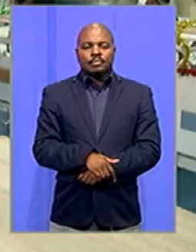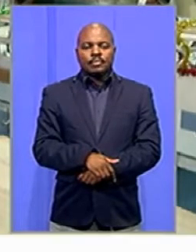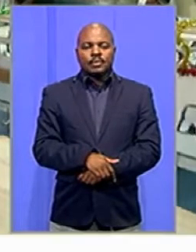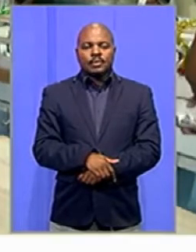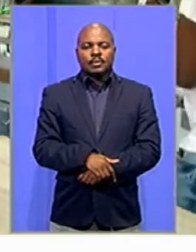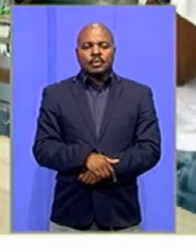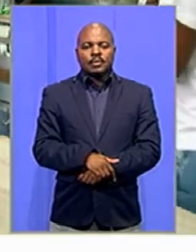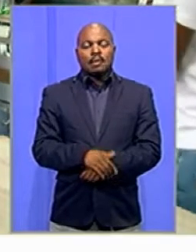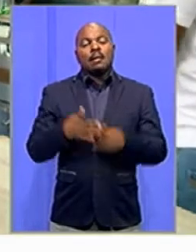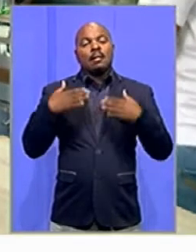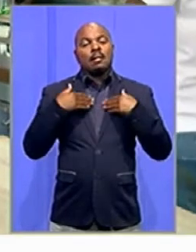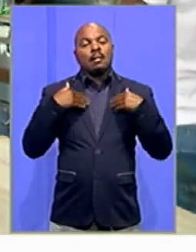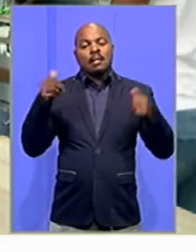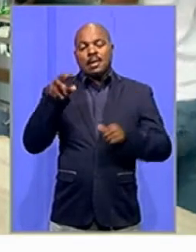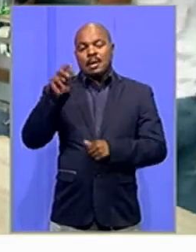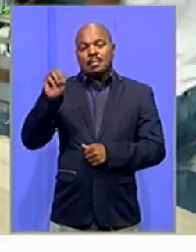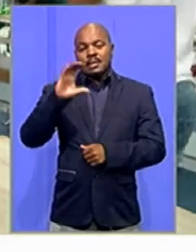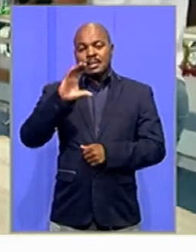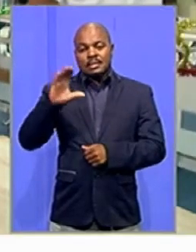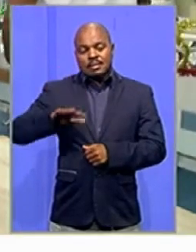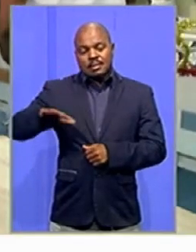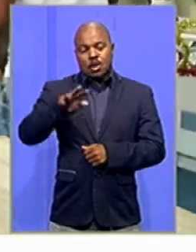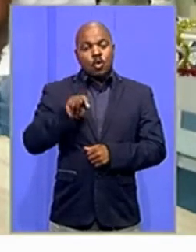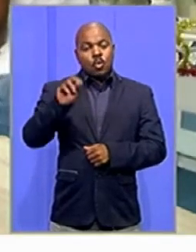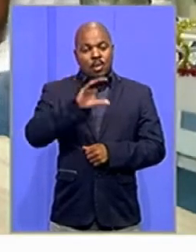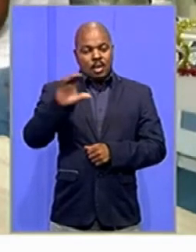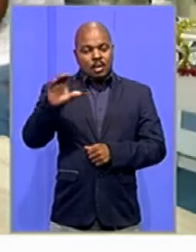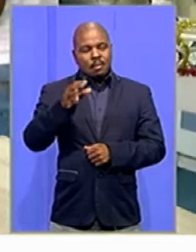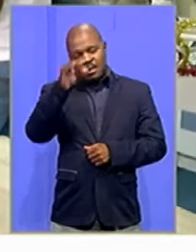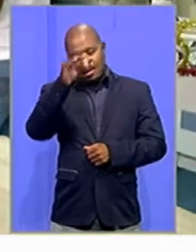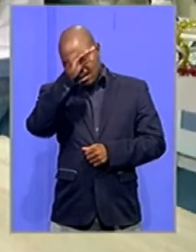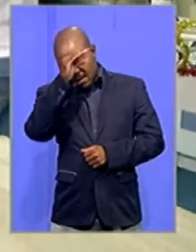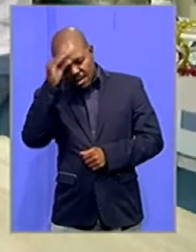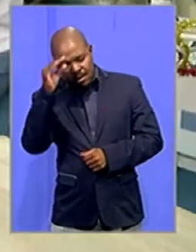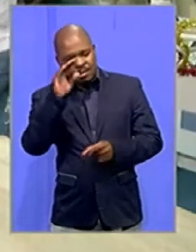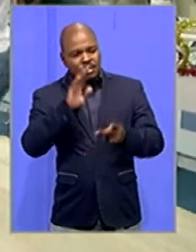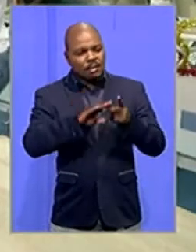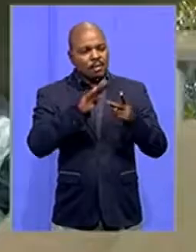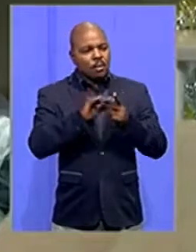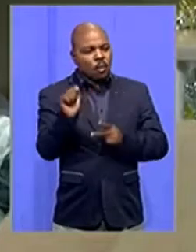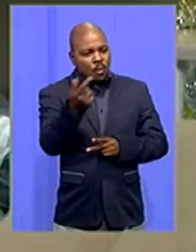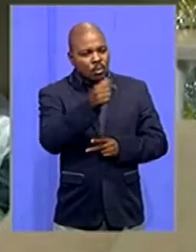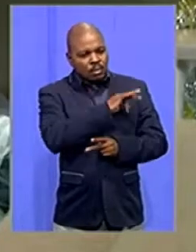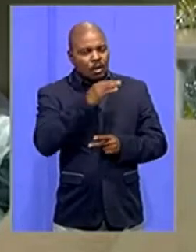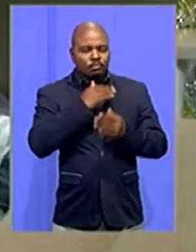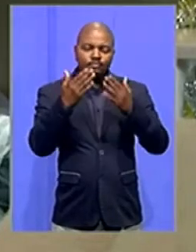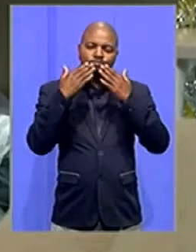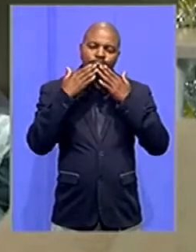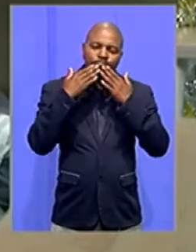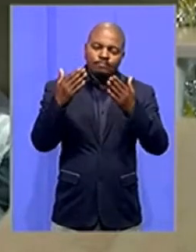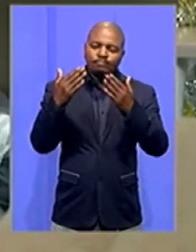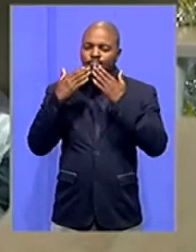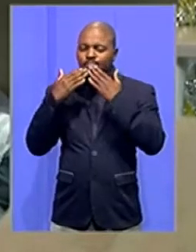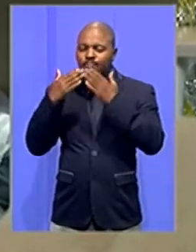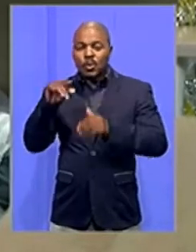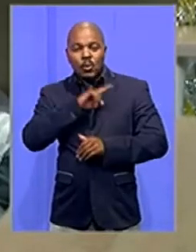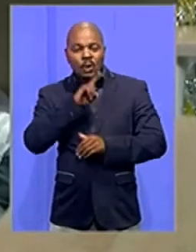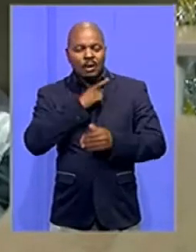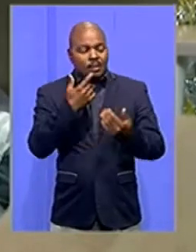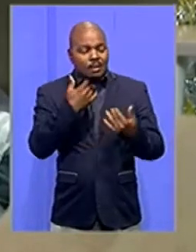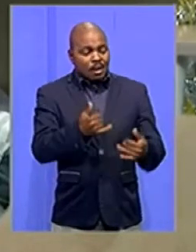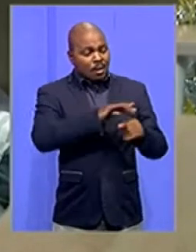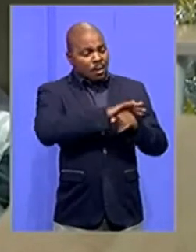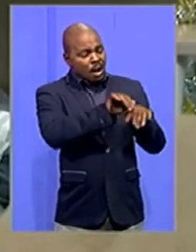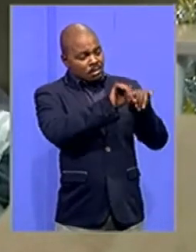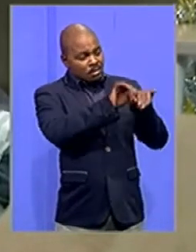le tona la bophelo Northern Cape le lebohile baoki le basebeletsi botle ba mantla ho sebetsa ka boitelo nakong ena empe ya sewa